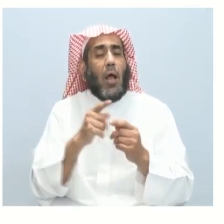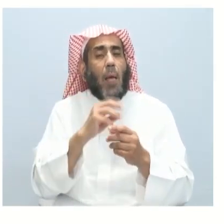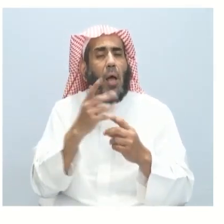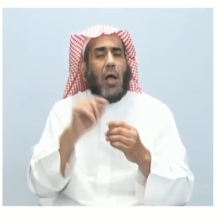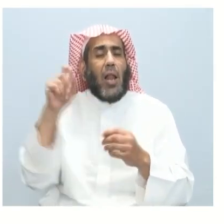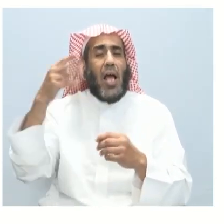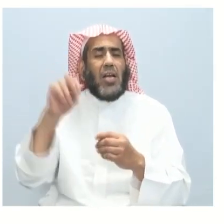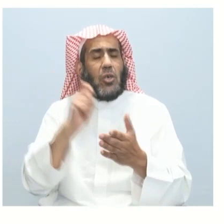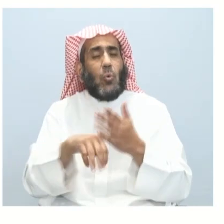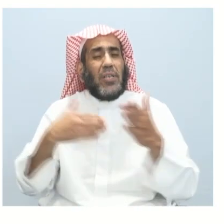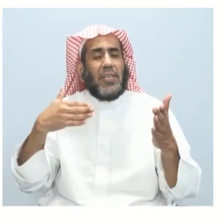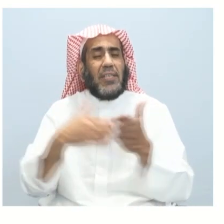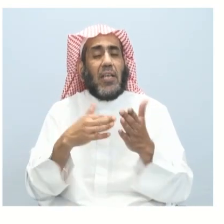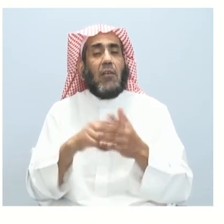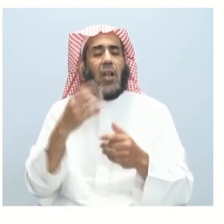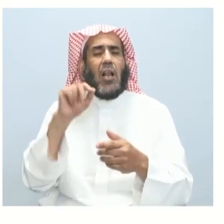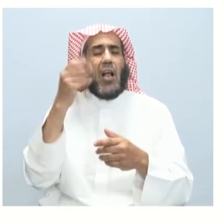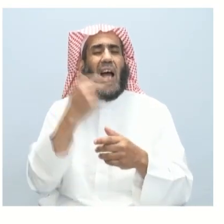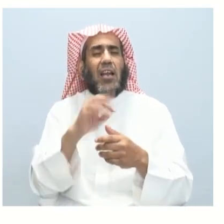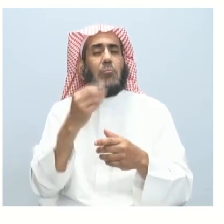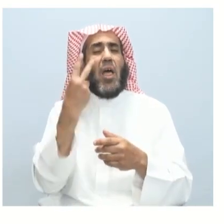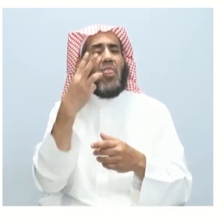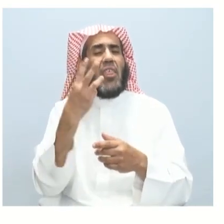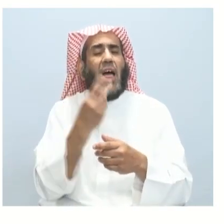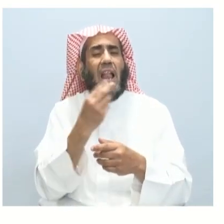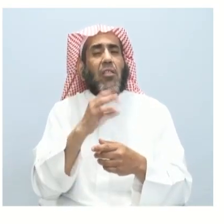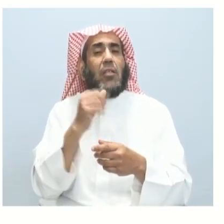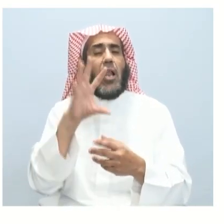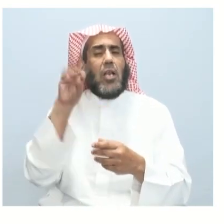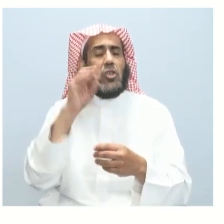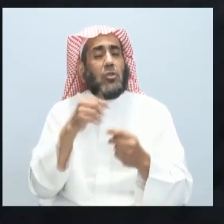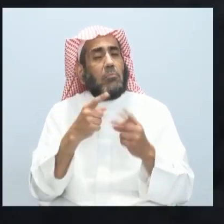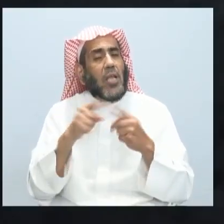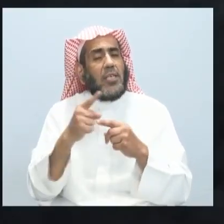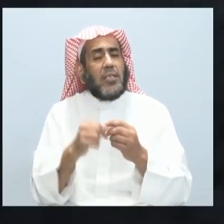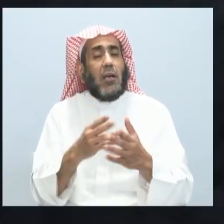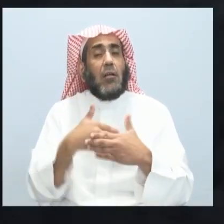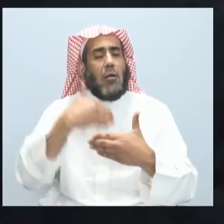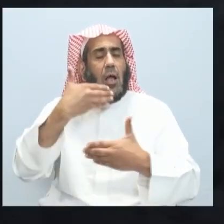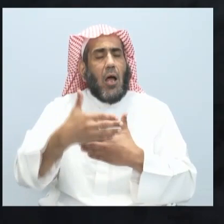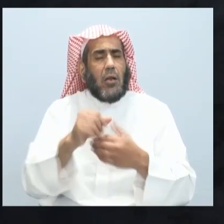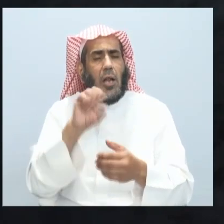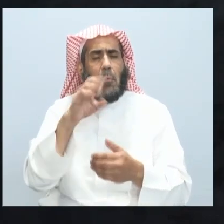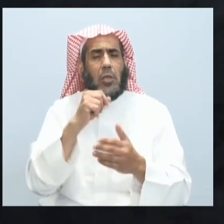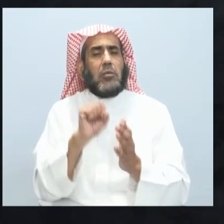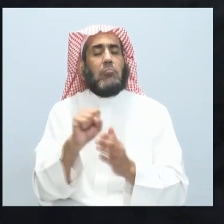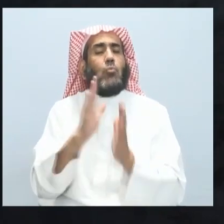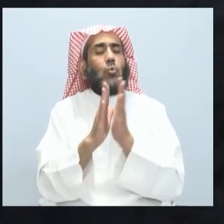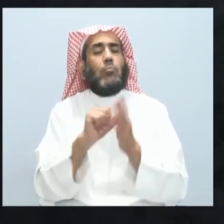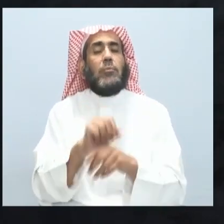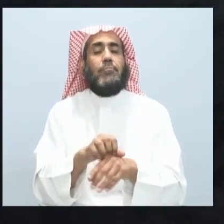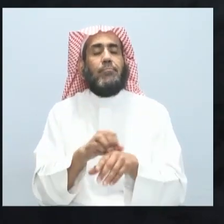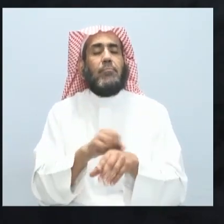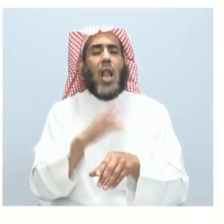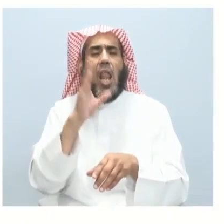للاعشى وتنتهي طبعا في القرن الثالث الهجري تقريبا تمتاز هنا في هذه المرحله ان النقد لم يختص بكتب معينه ليس